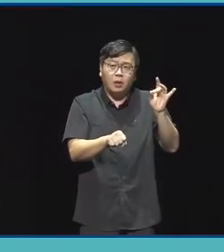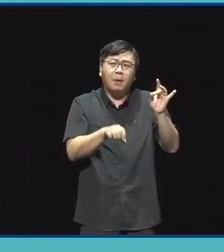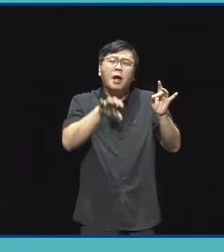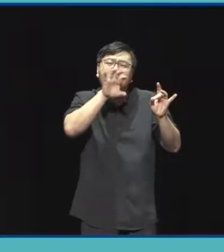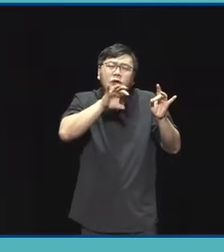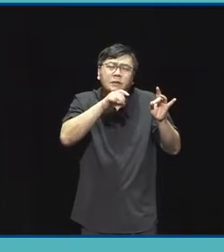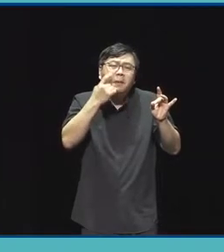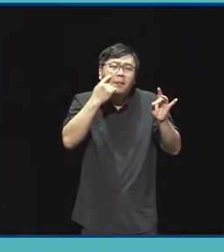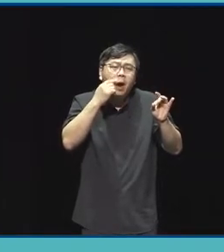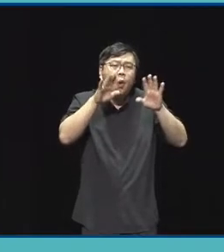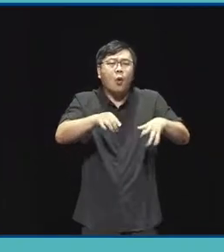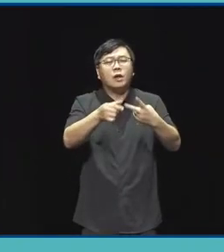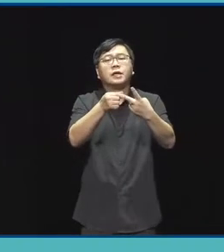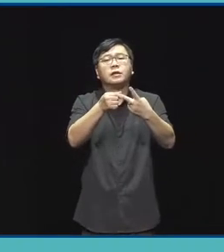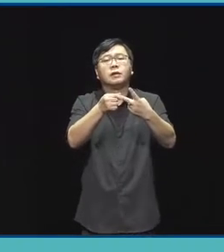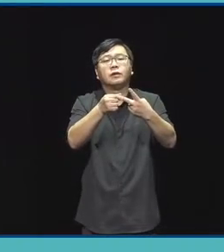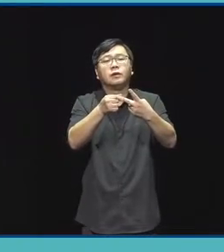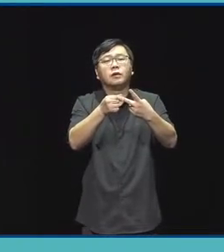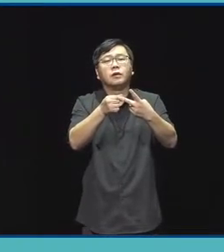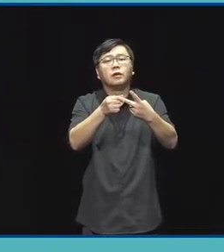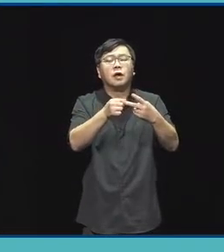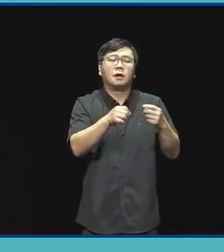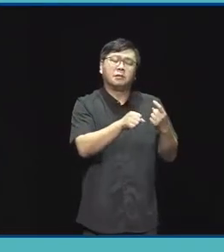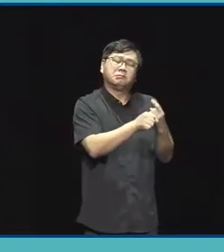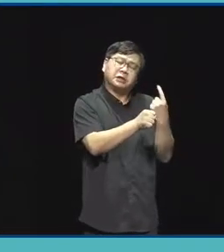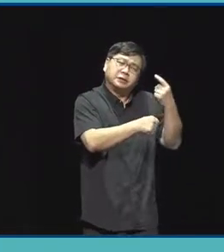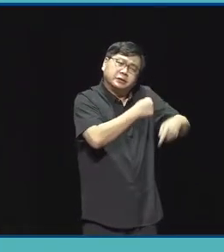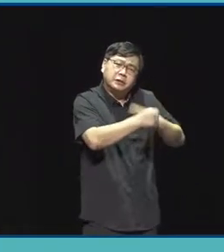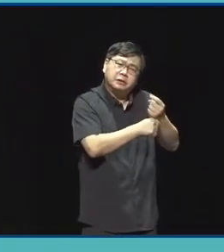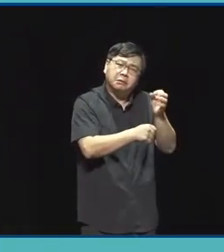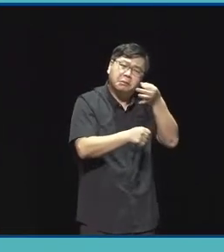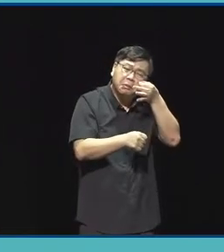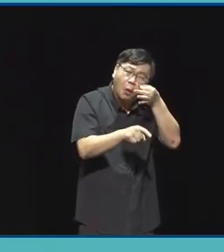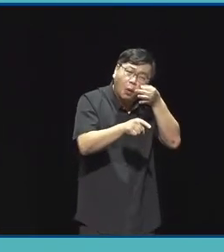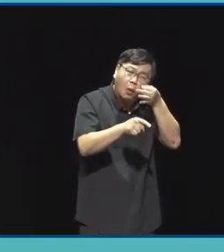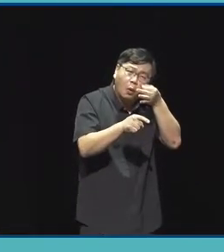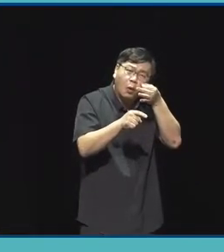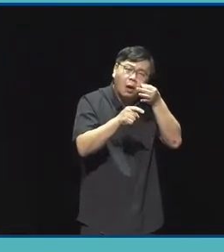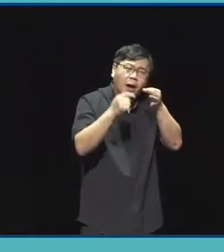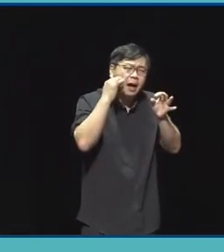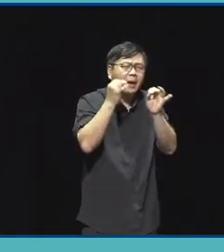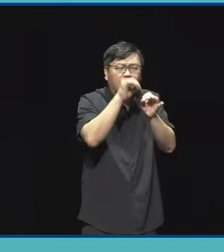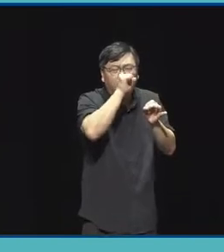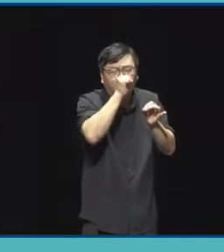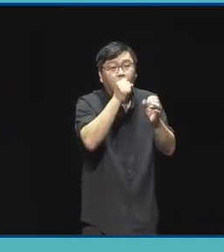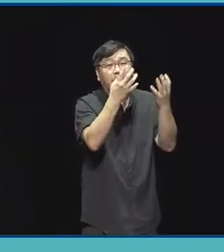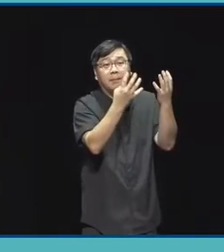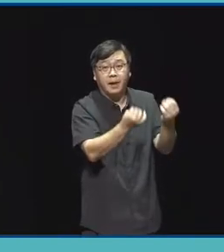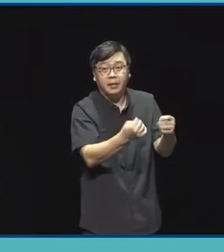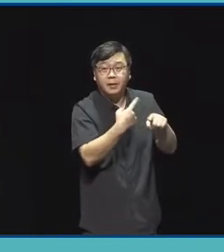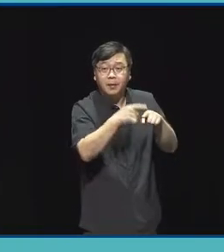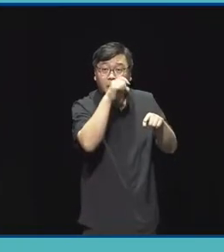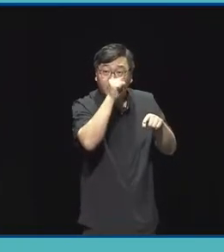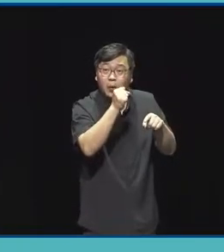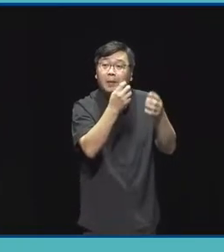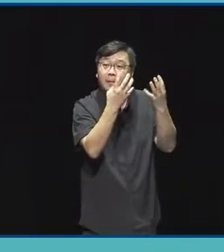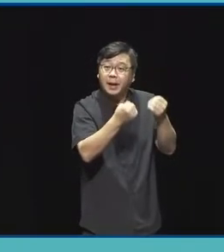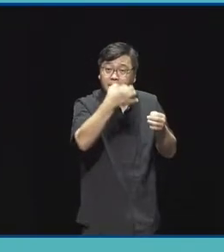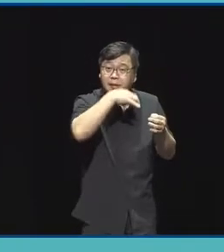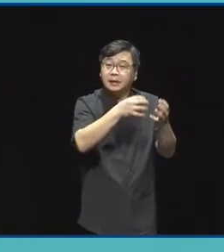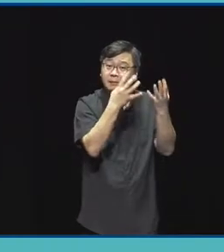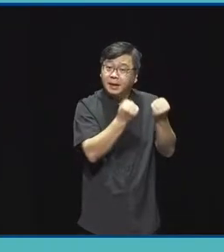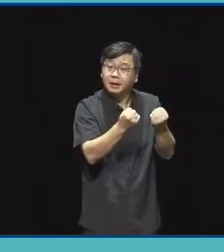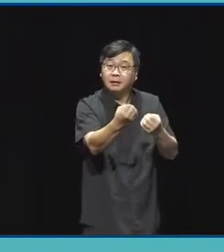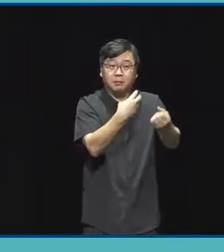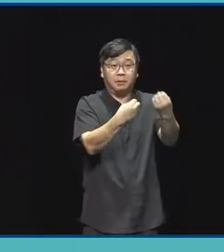올해 2년차가 됩니다 작년에 굉장히 좋은 호응이 있었고 성과가 예견된다고 말씀